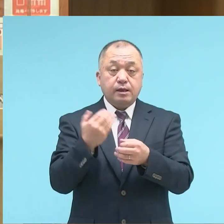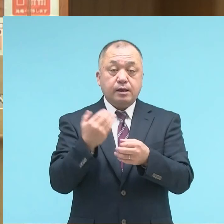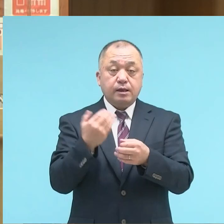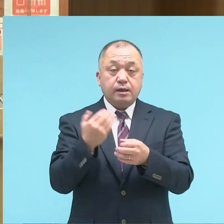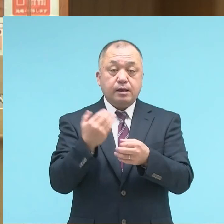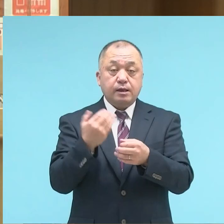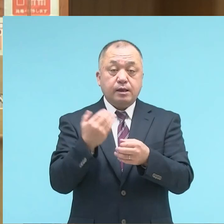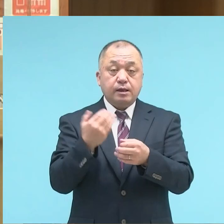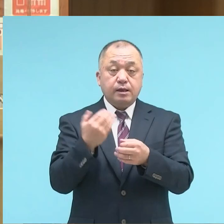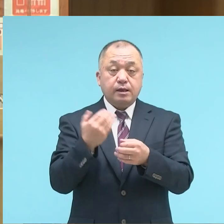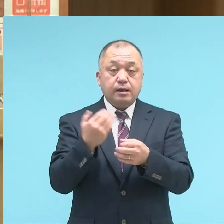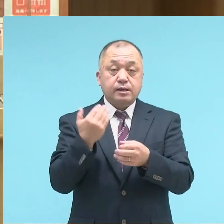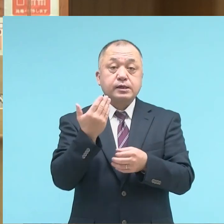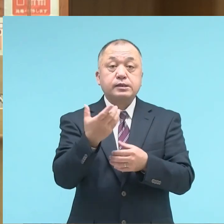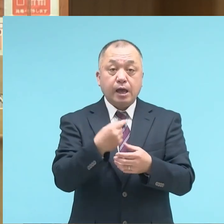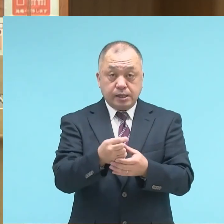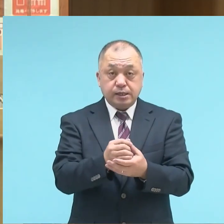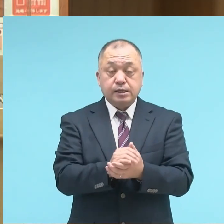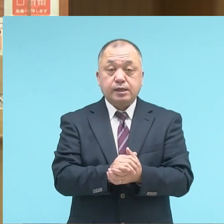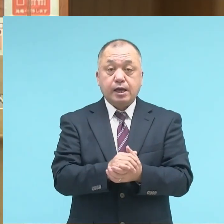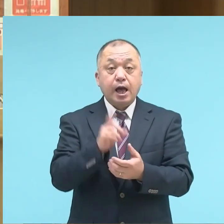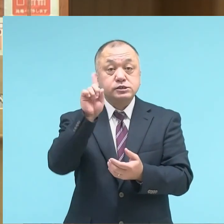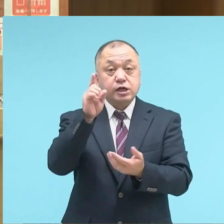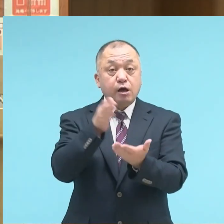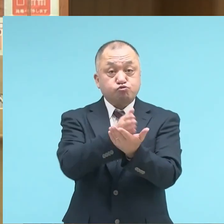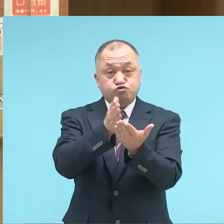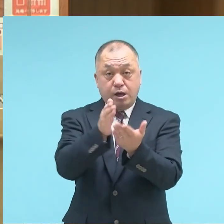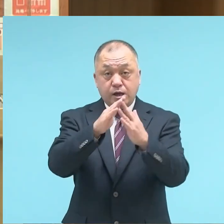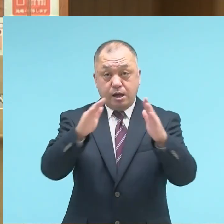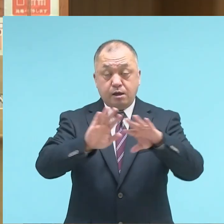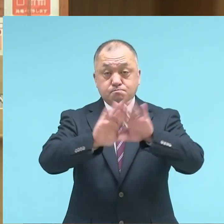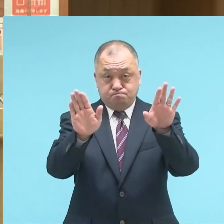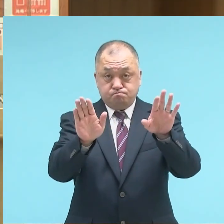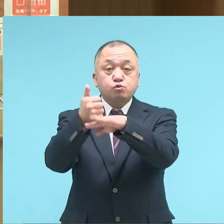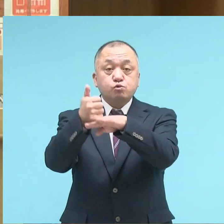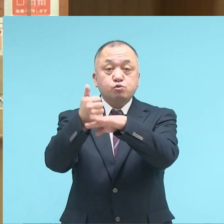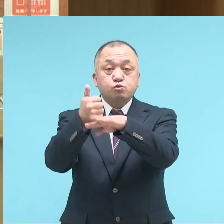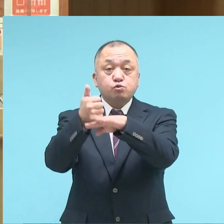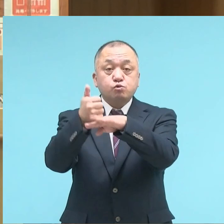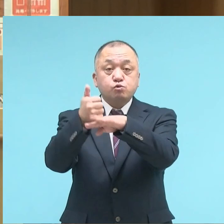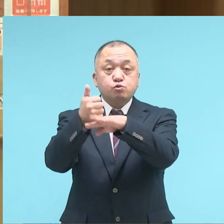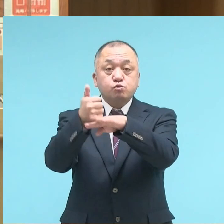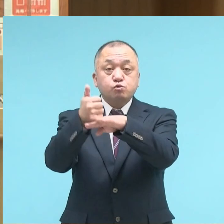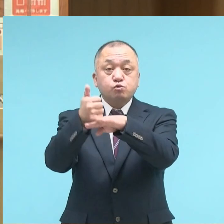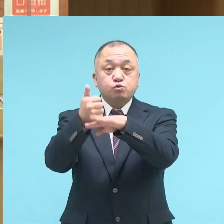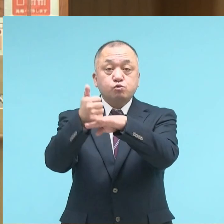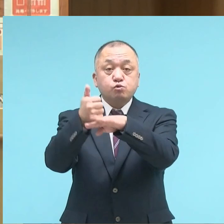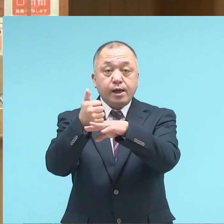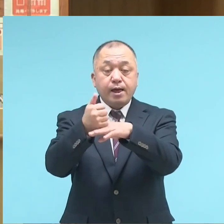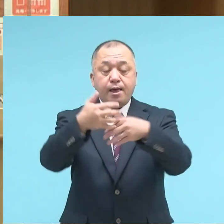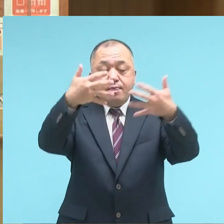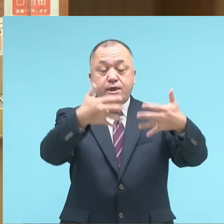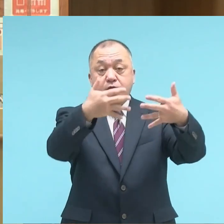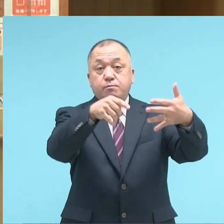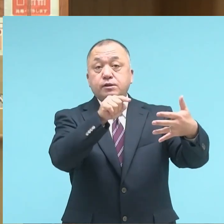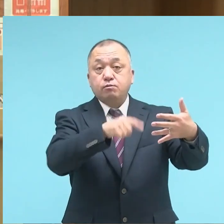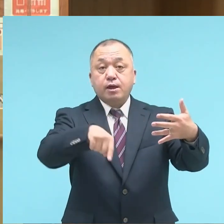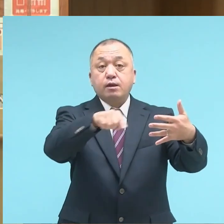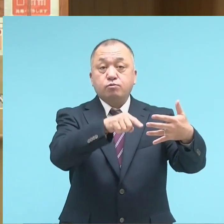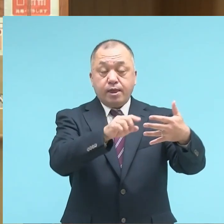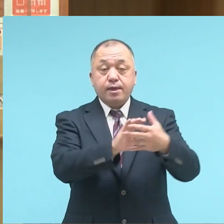が、明日知事もおっしゃったように分科会が開かれます。尾身会長はここ数日主にテレビなど